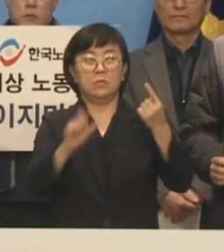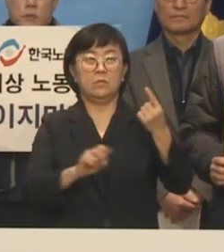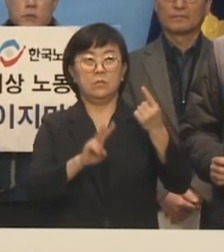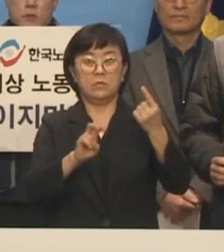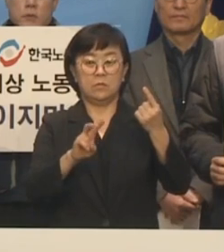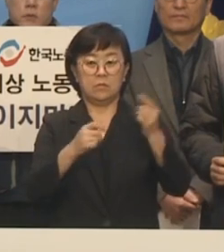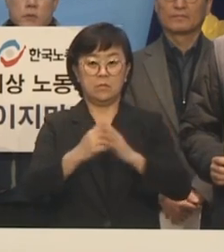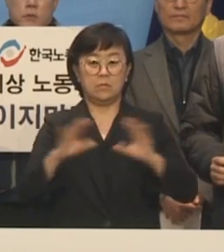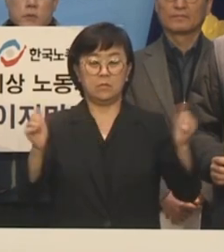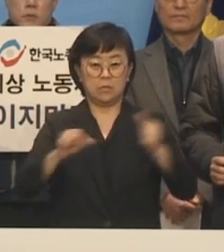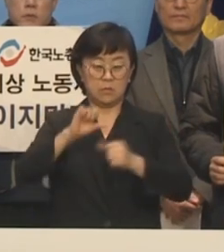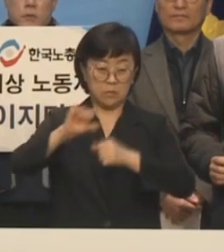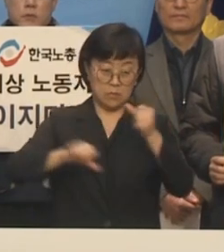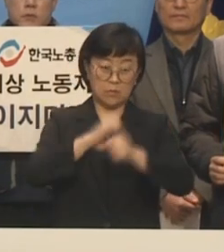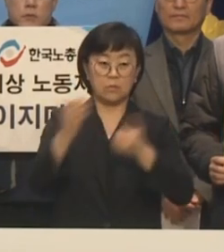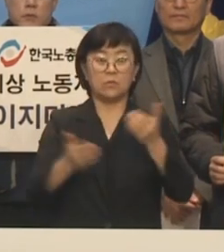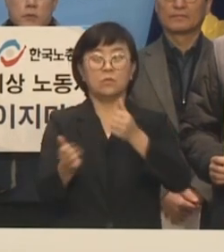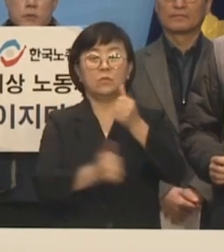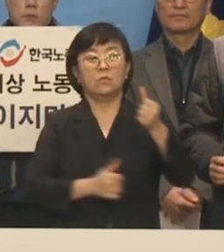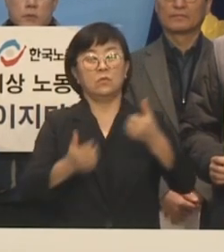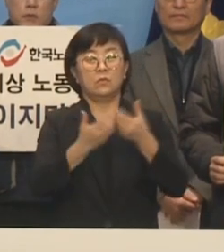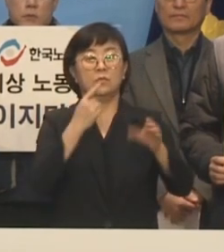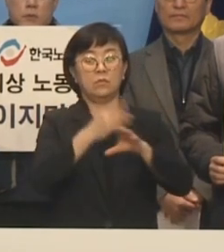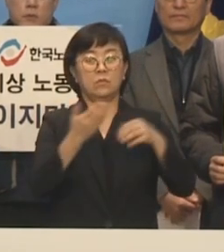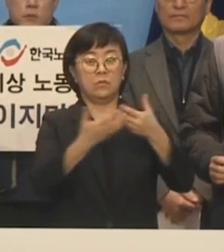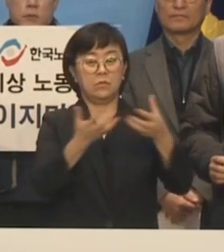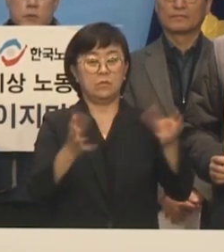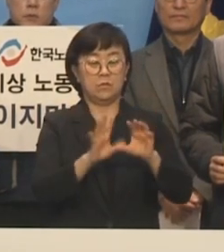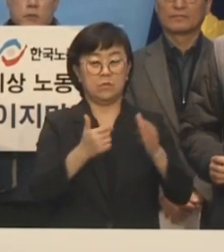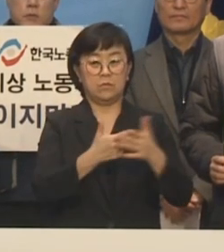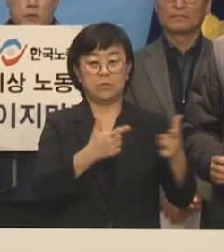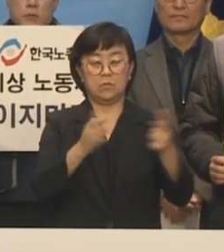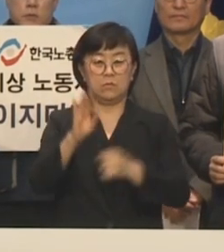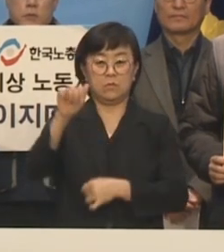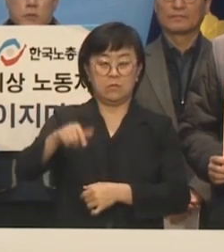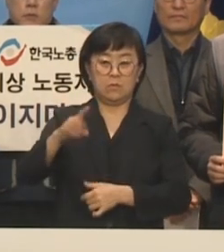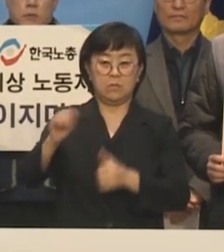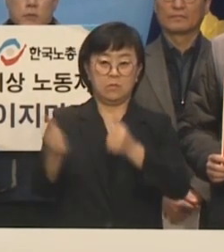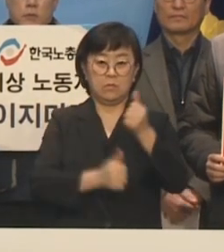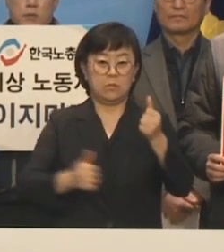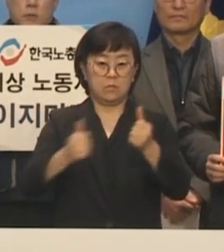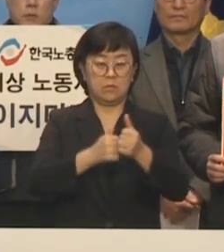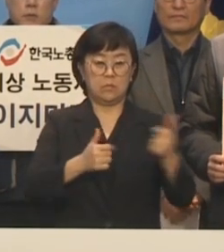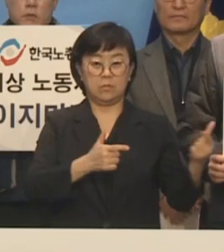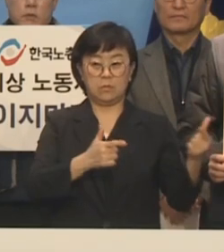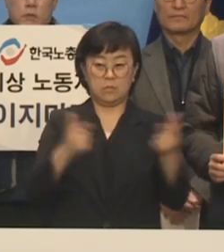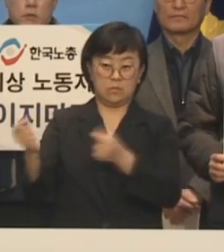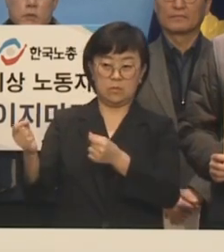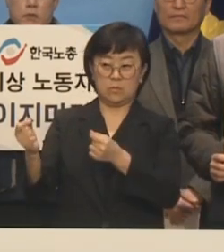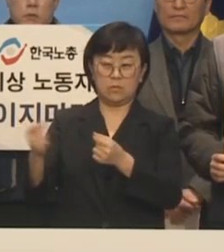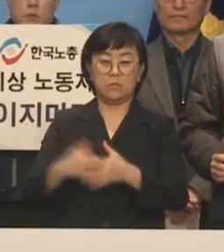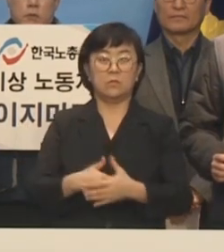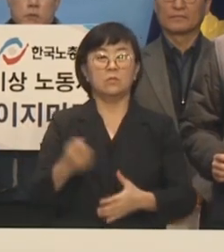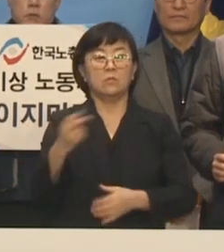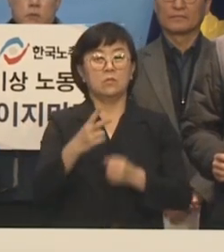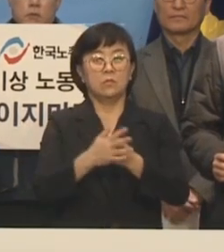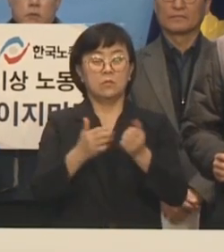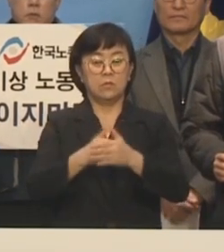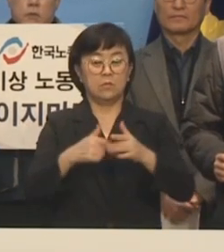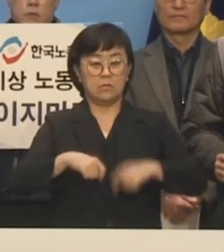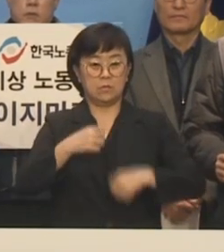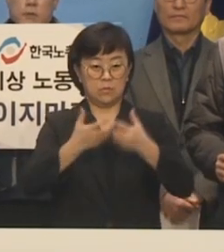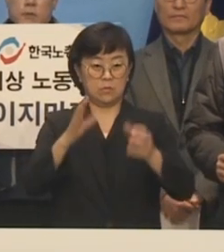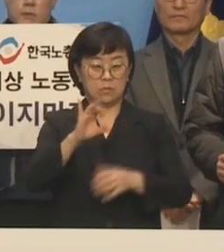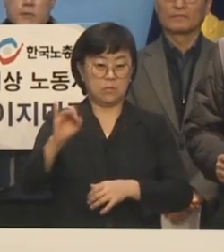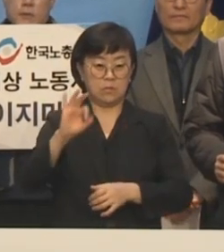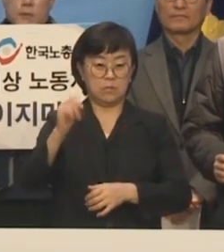22일 국회 환경노동위원회 더불어민주당 박정위원장을 포함한 더불어민주당 의원 1동과 그리고 정의당